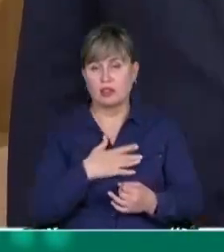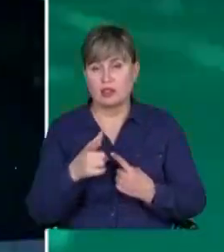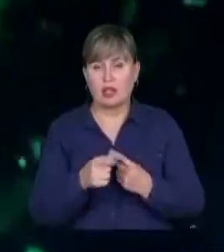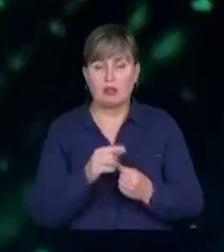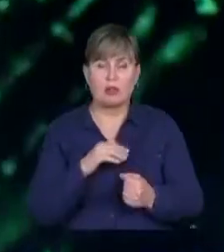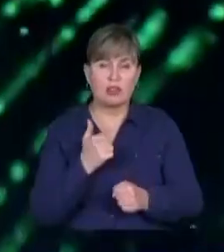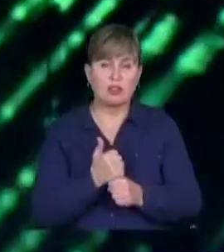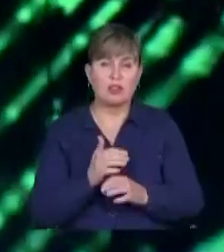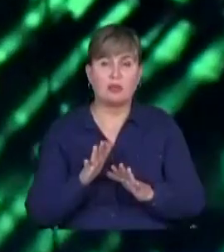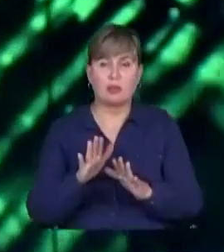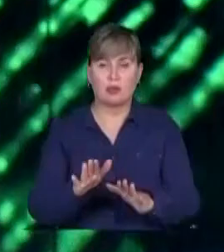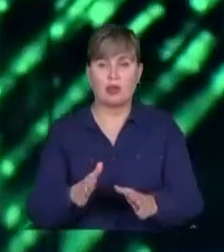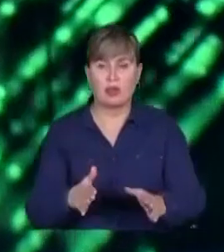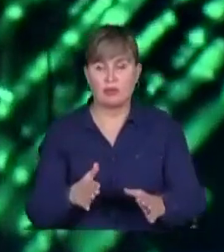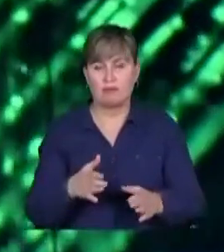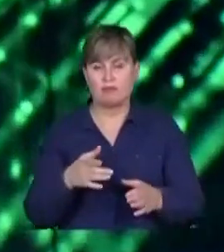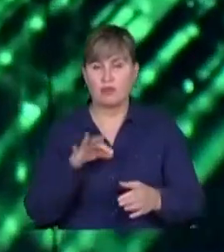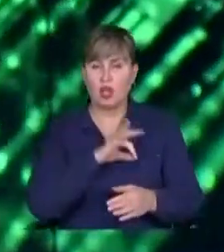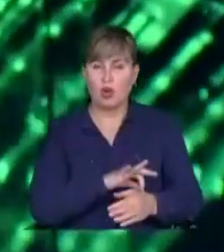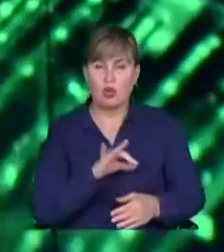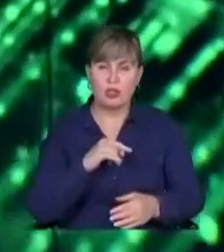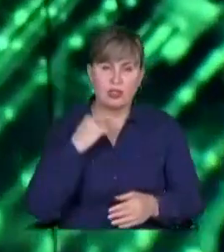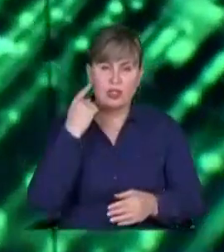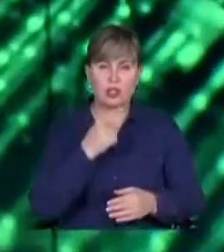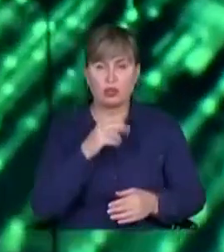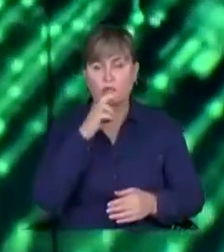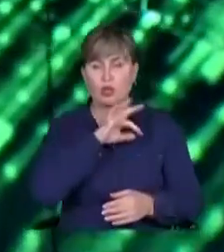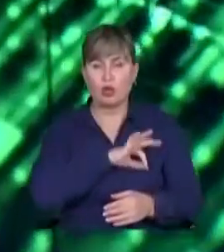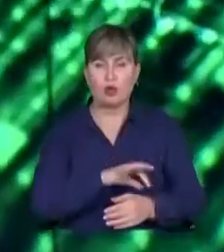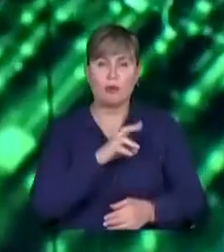замглавы управления администрирования доходов физлиц Комитета госдоходов Баужан Амангельда.